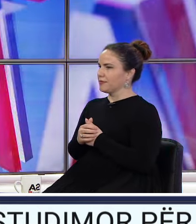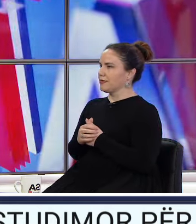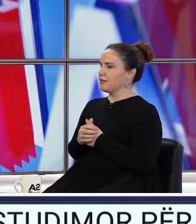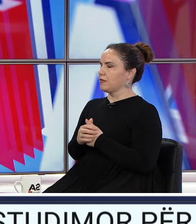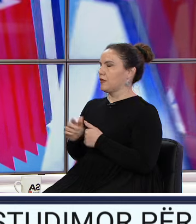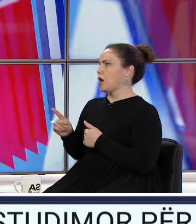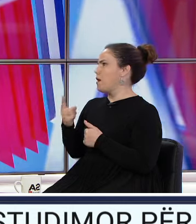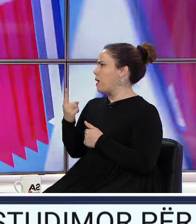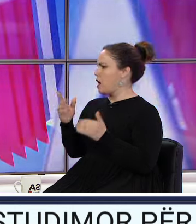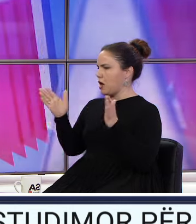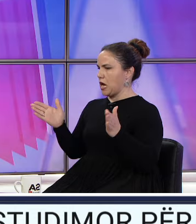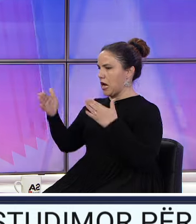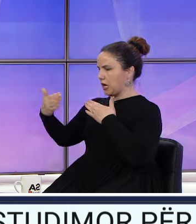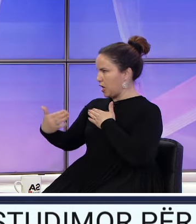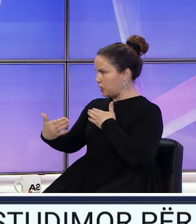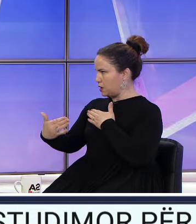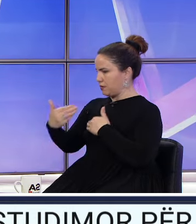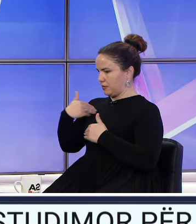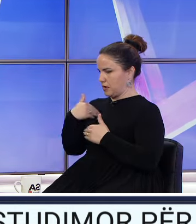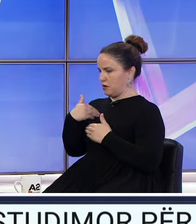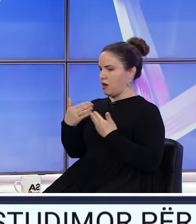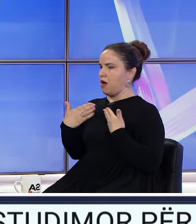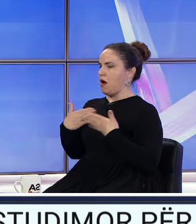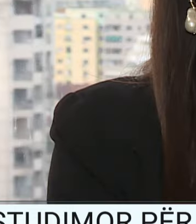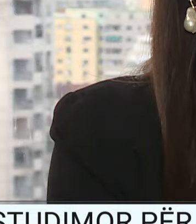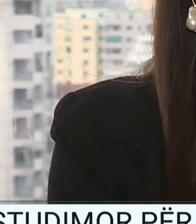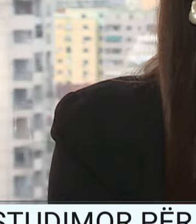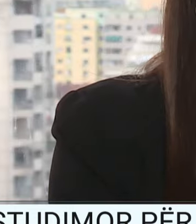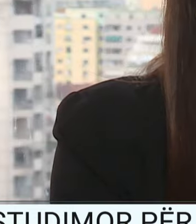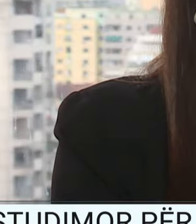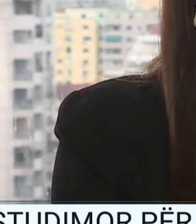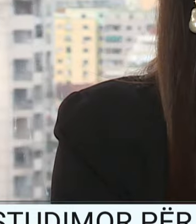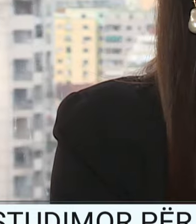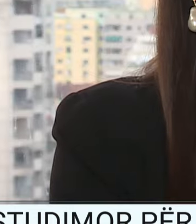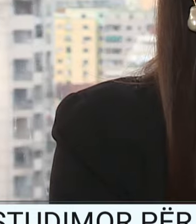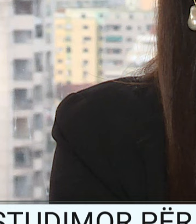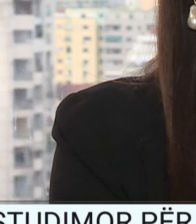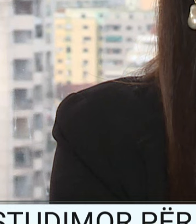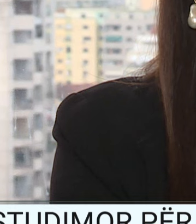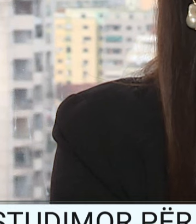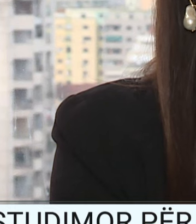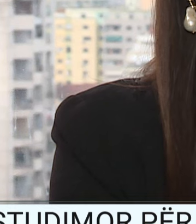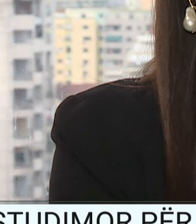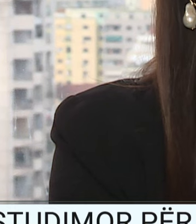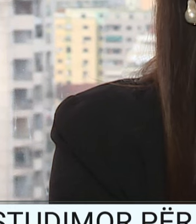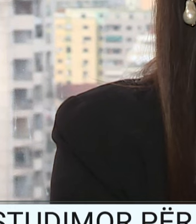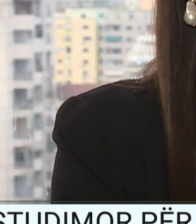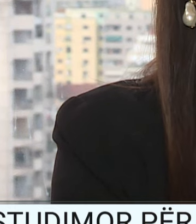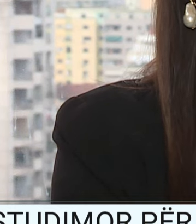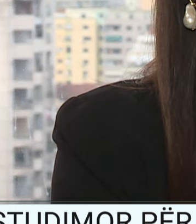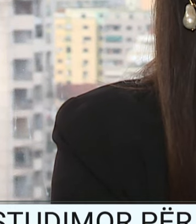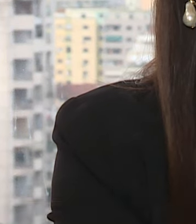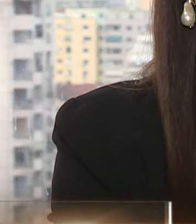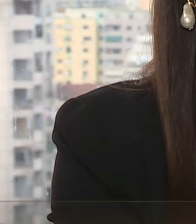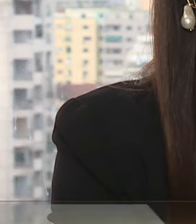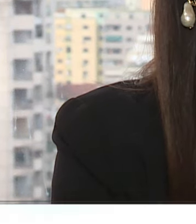në funksion të një programi të ri, i cili, ashtu si kundër e thate dhe ju në intron tuaj, vjen për herë